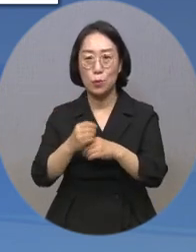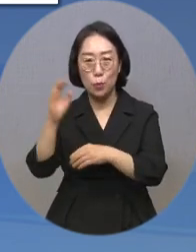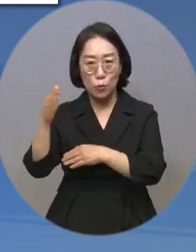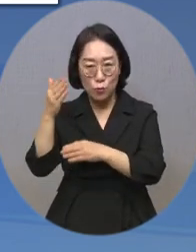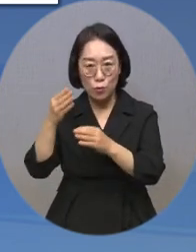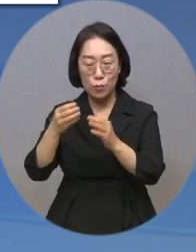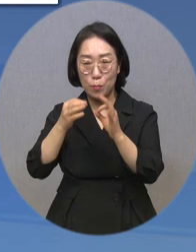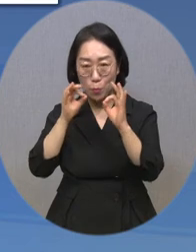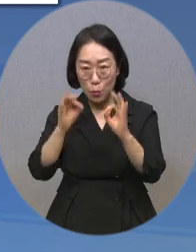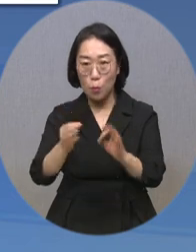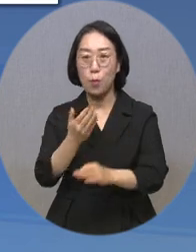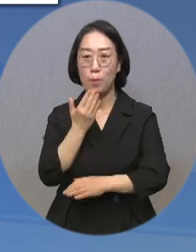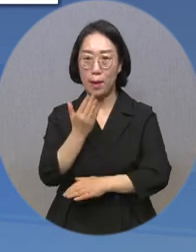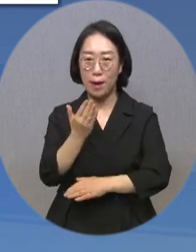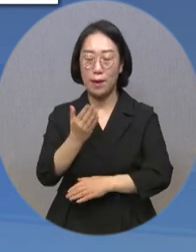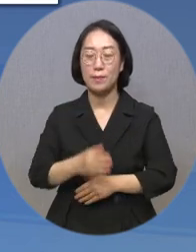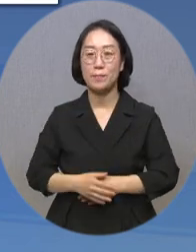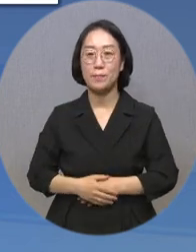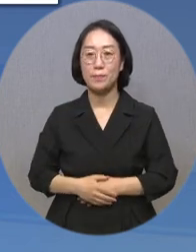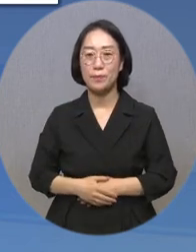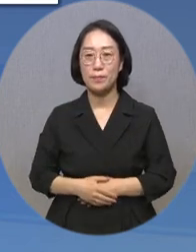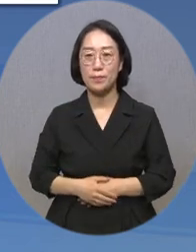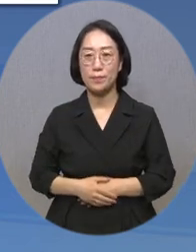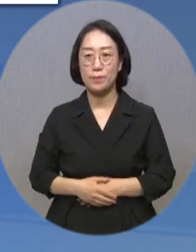뉴스를 통해 확인할 수 있습니다.